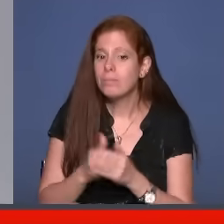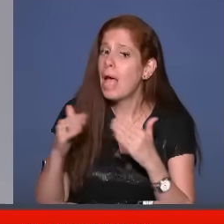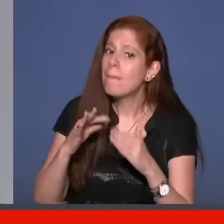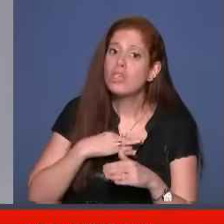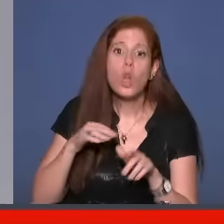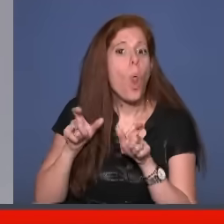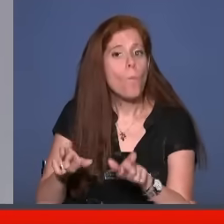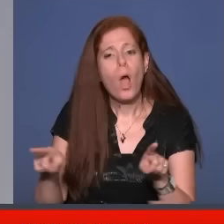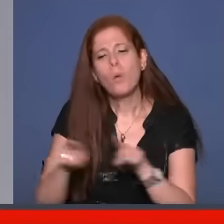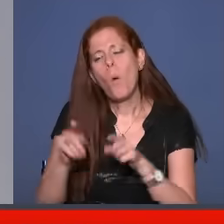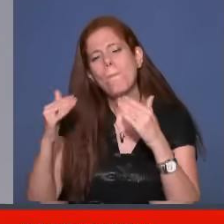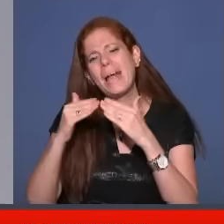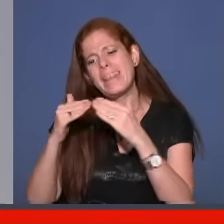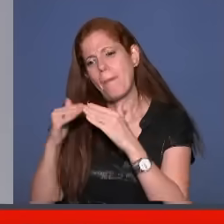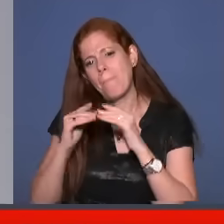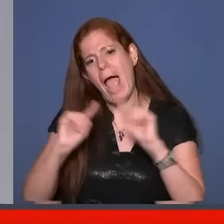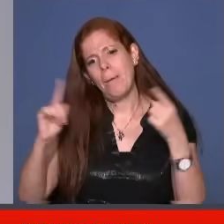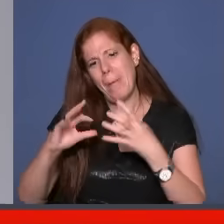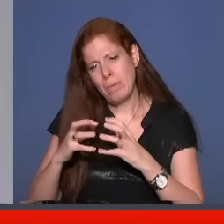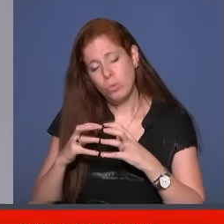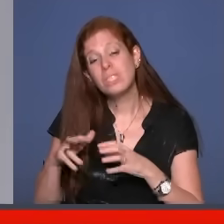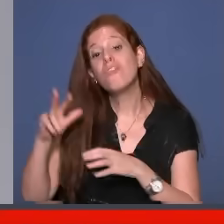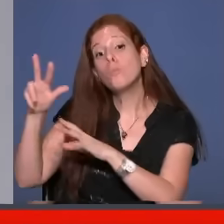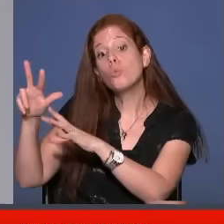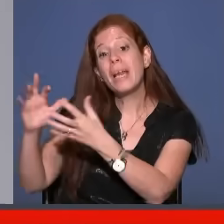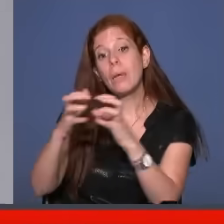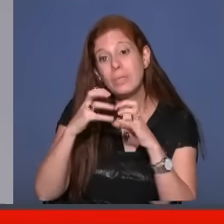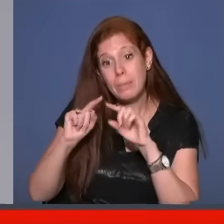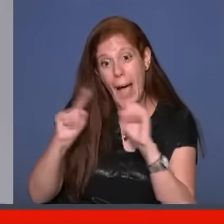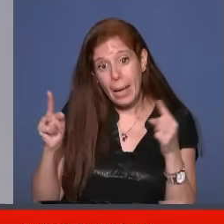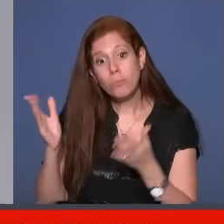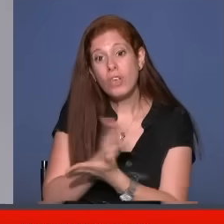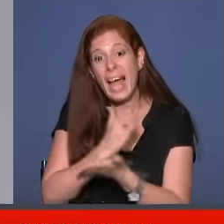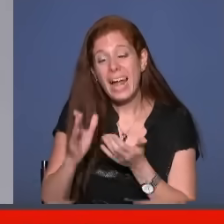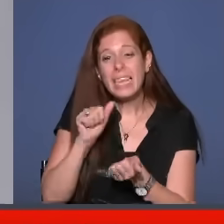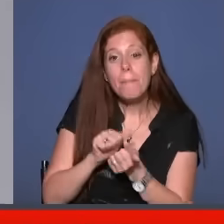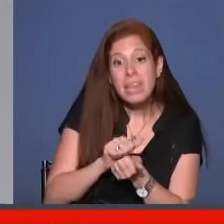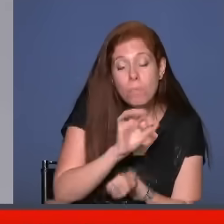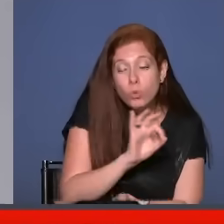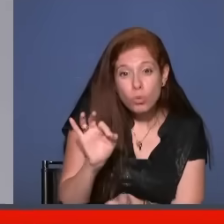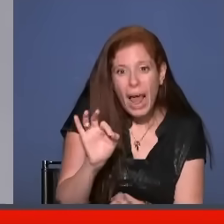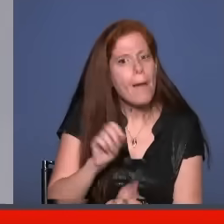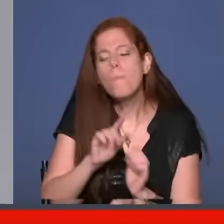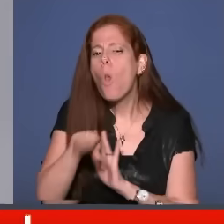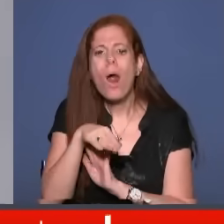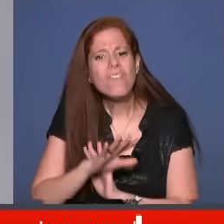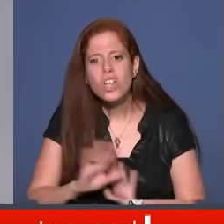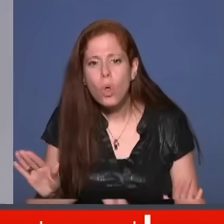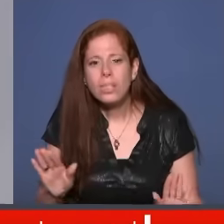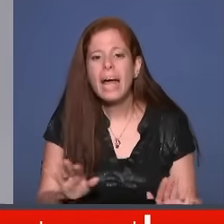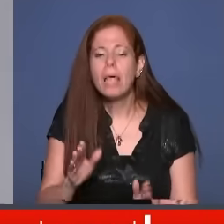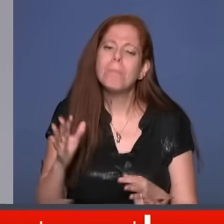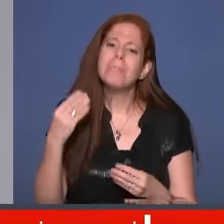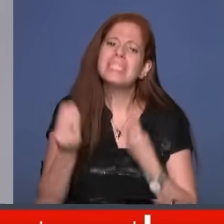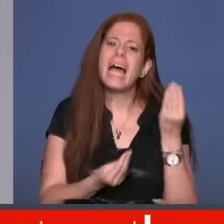בתים אחרים בקיבוץ, ובשמונת קיבוצים אחרים שהחלטתם בטיפשותכם לא לפנות. אתם משחקים בחיים שלנו כמו ברולטה